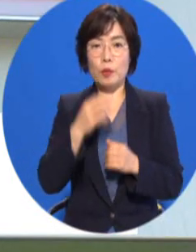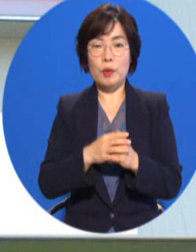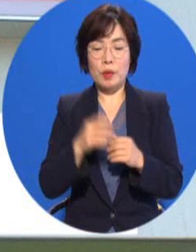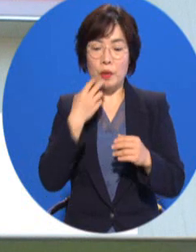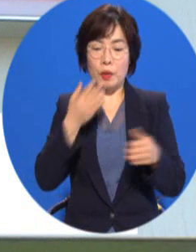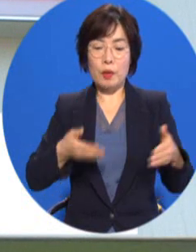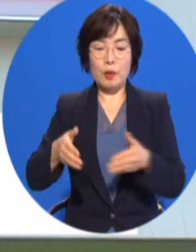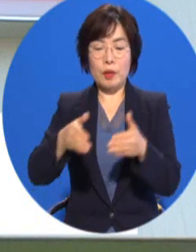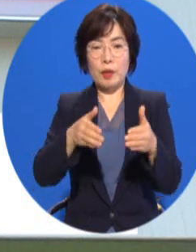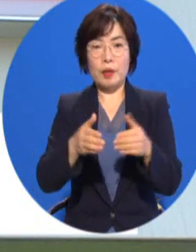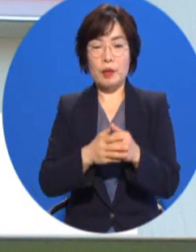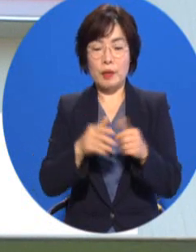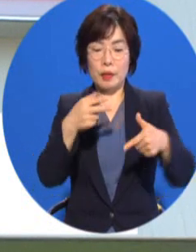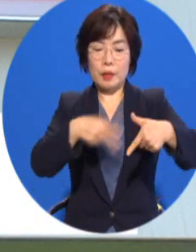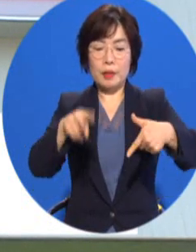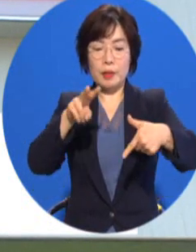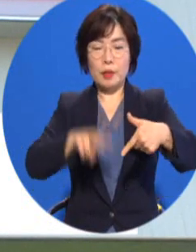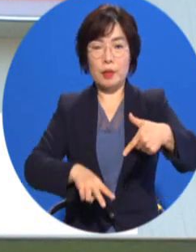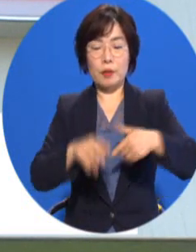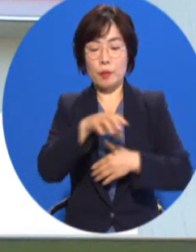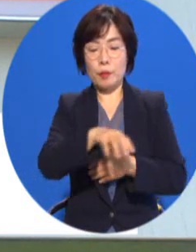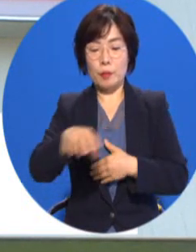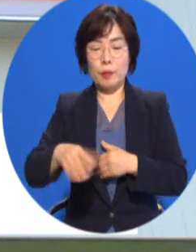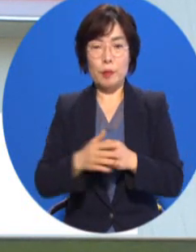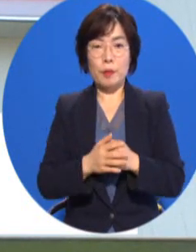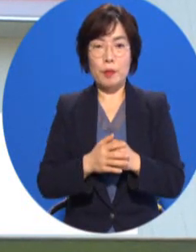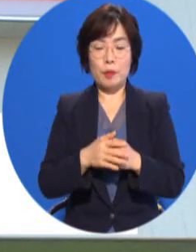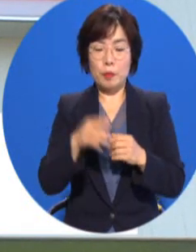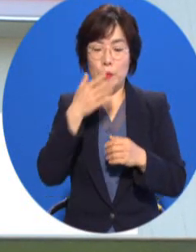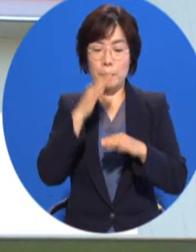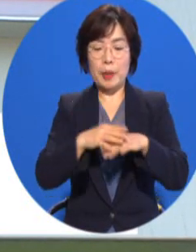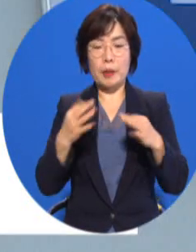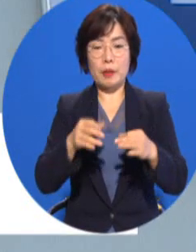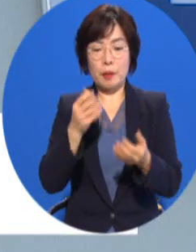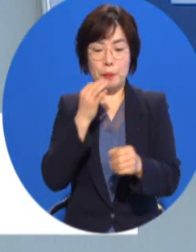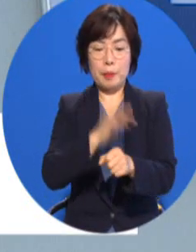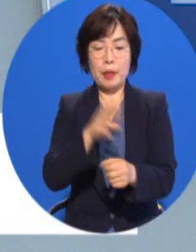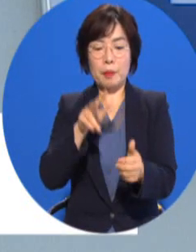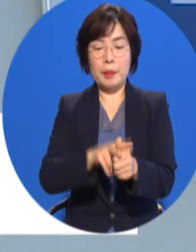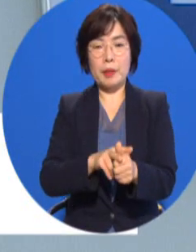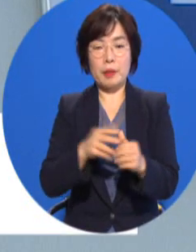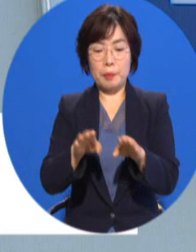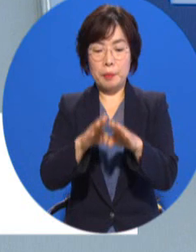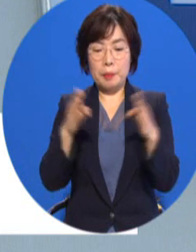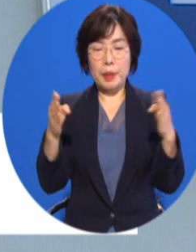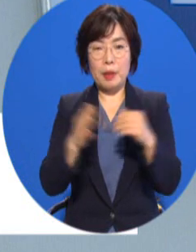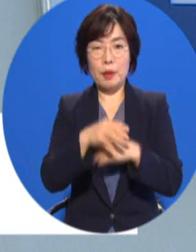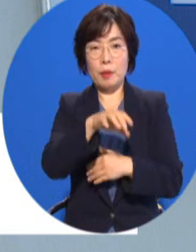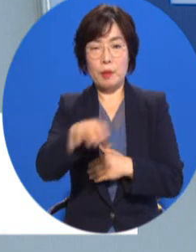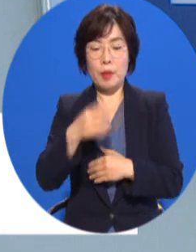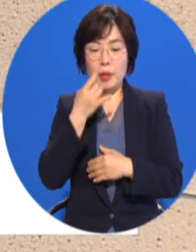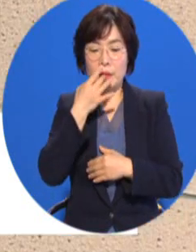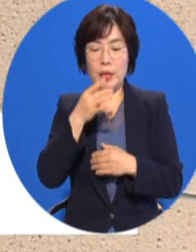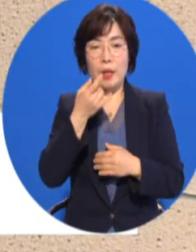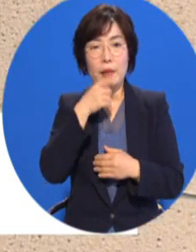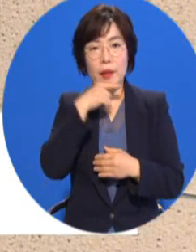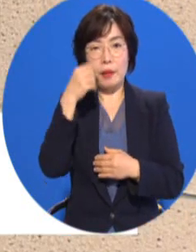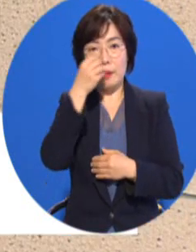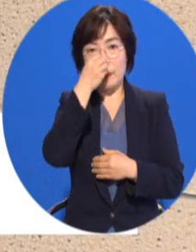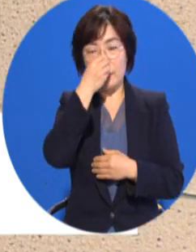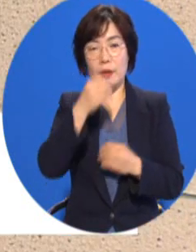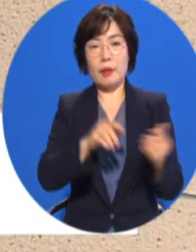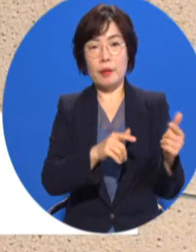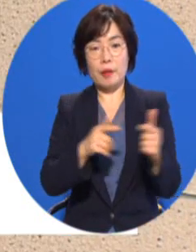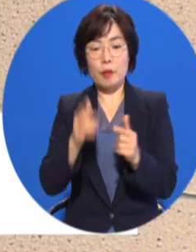경기 철산점, 인천 연수점에 각각 로컬푸드 직매장을 개장했다며 이곳에서 쌀과 딸기,